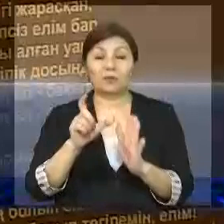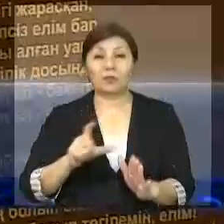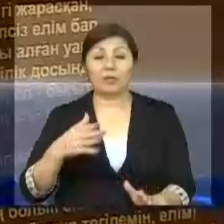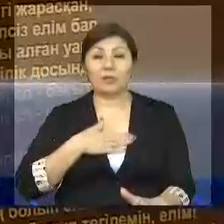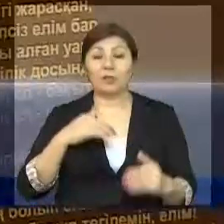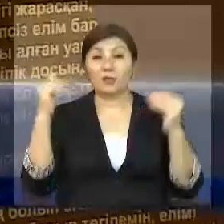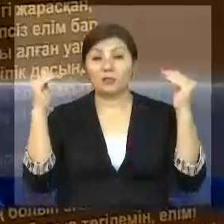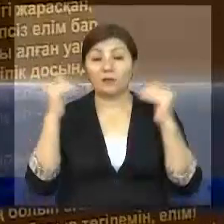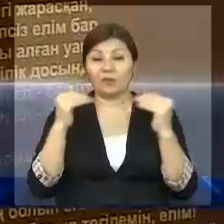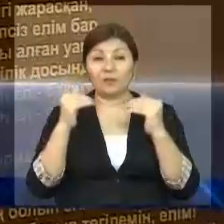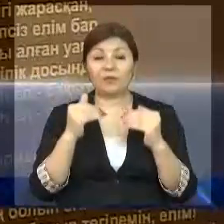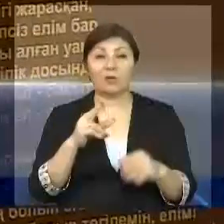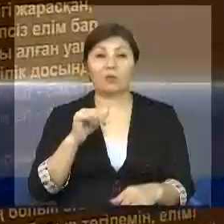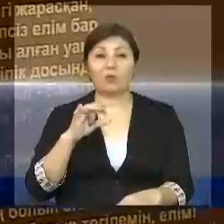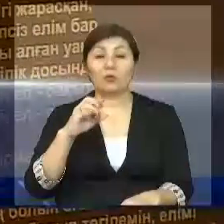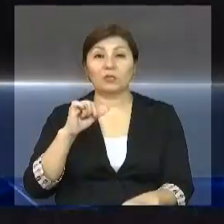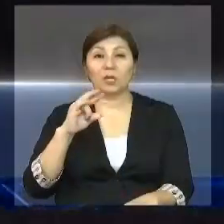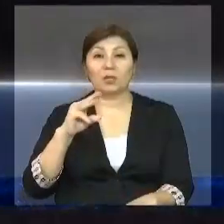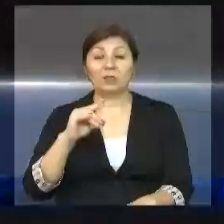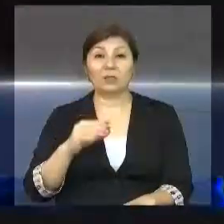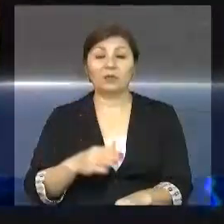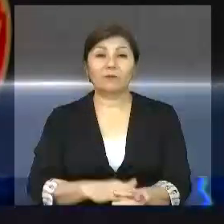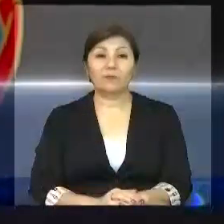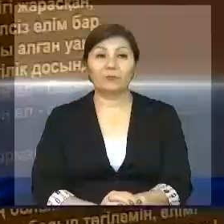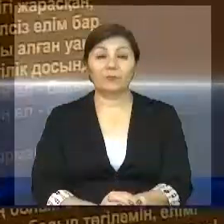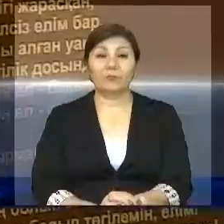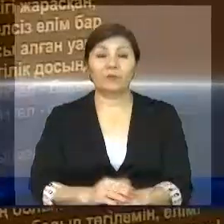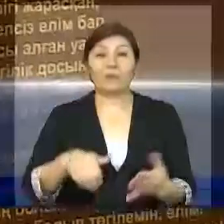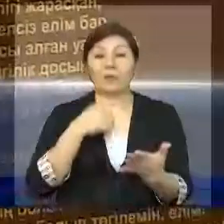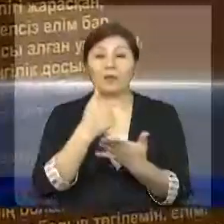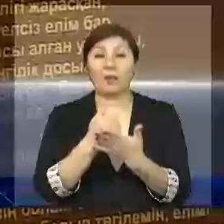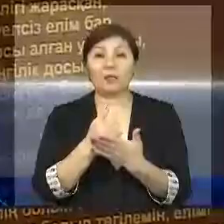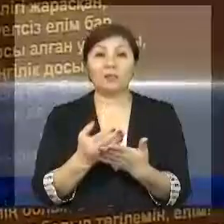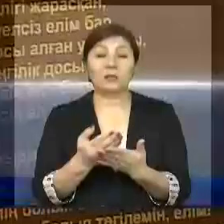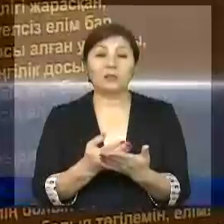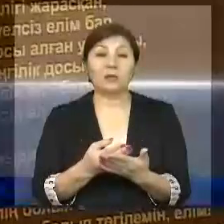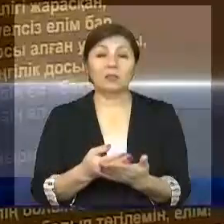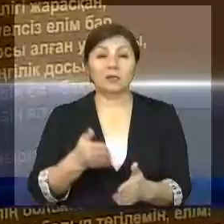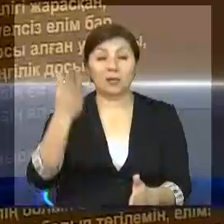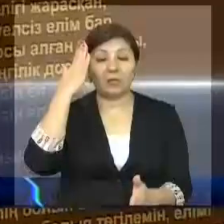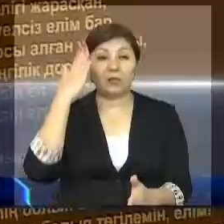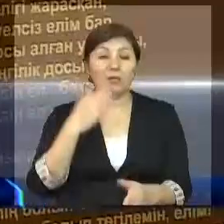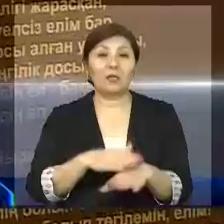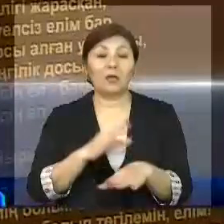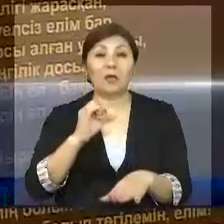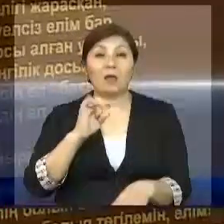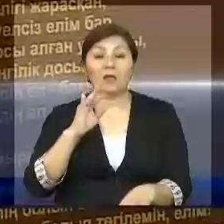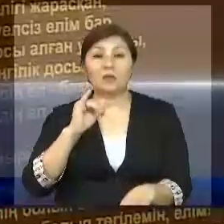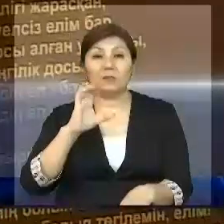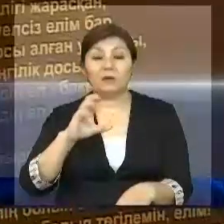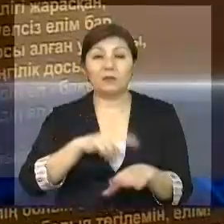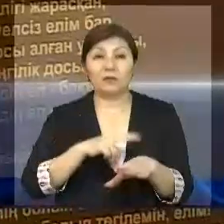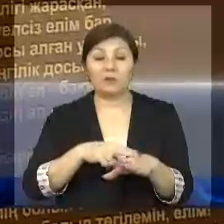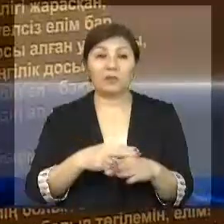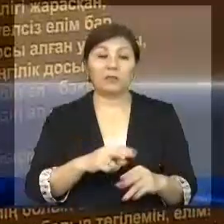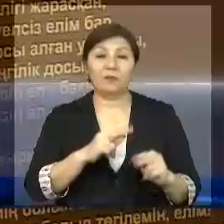института и курсанты нашего учебного заведения основная идея сервисной полиции заключается в эффективном взаимодействии